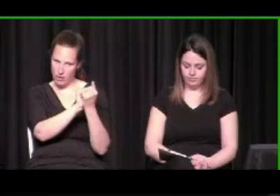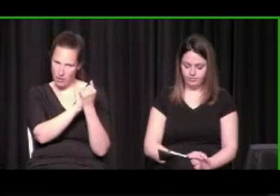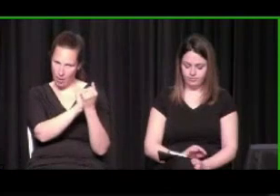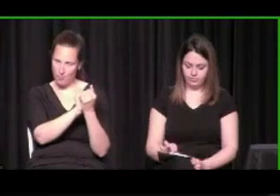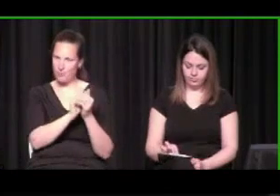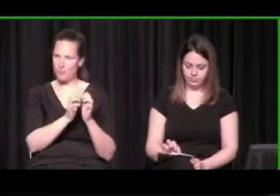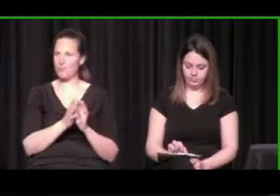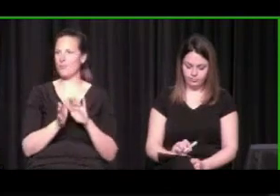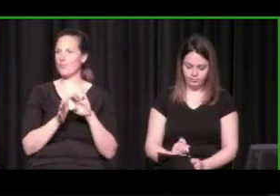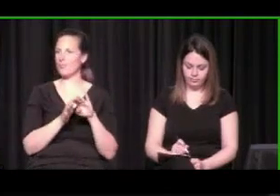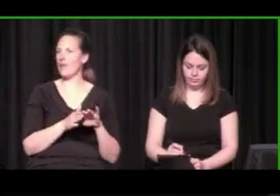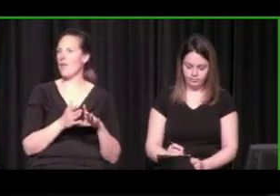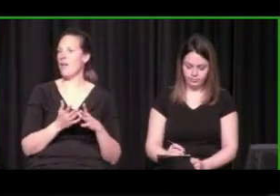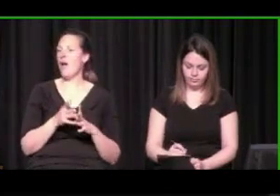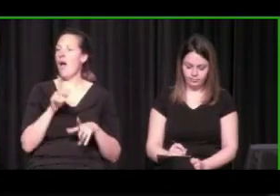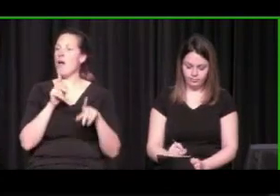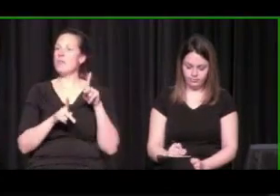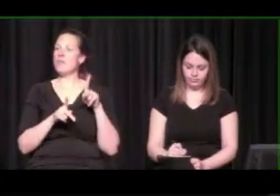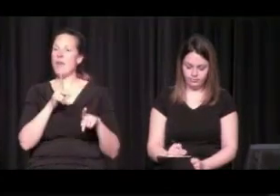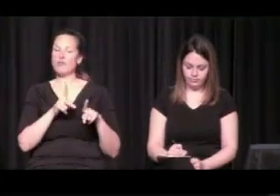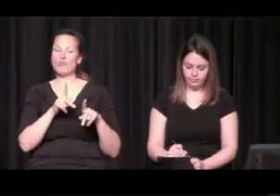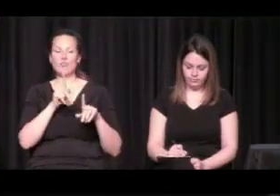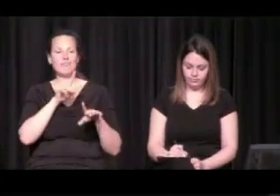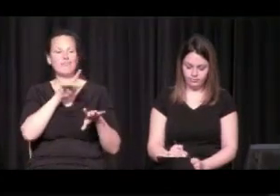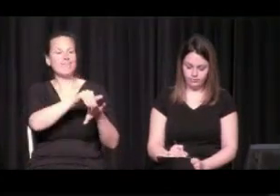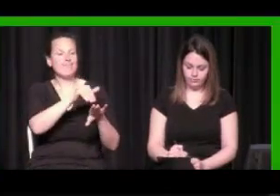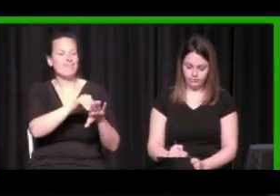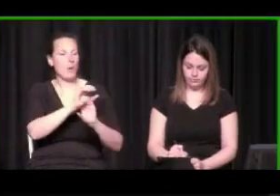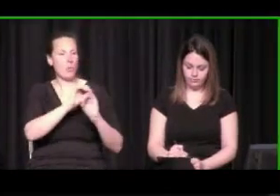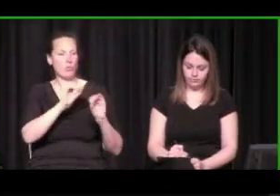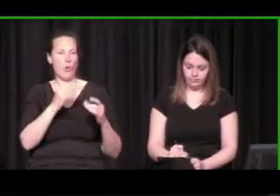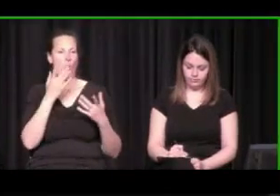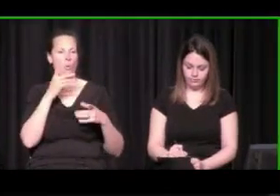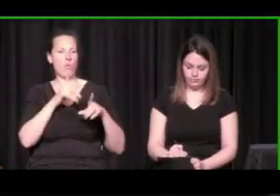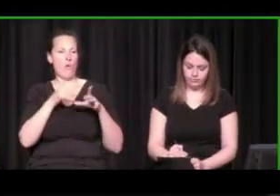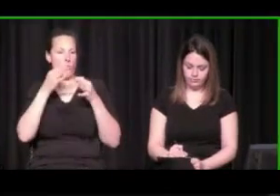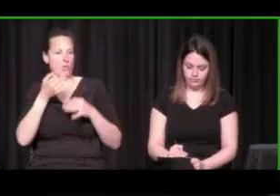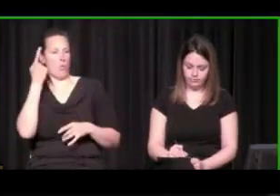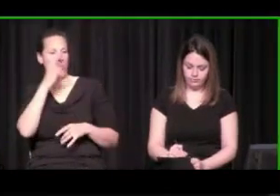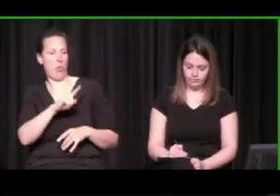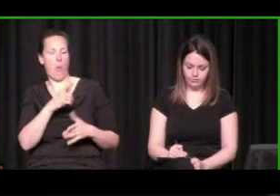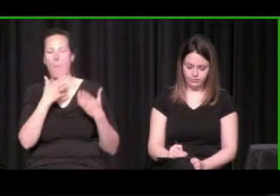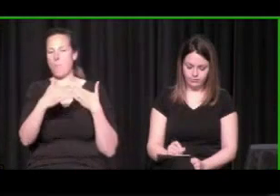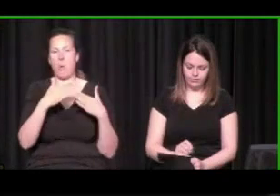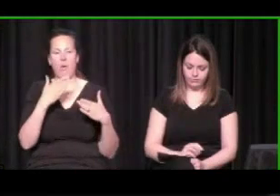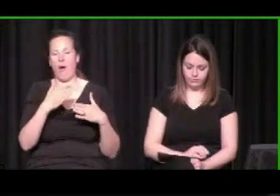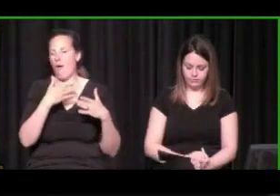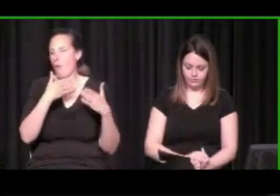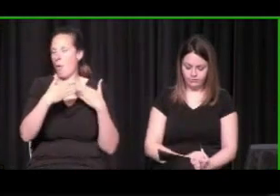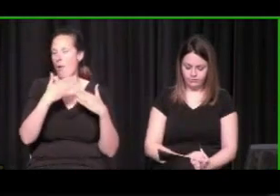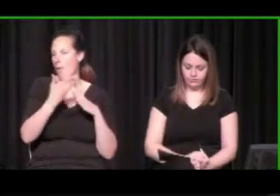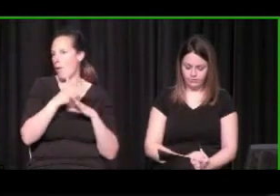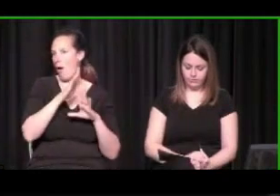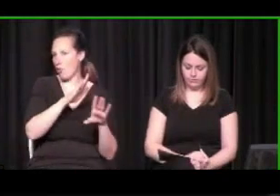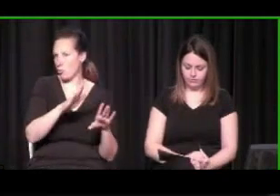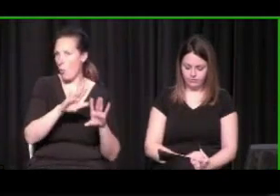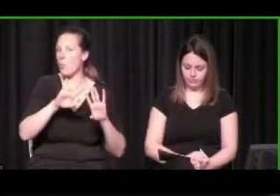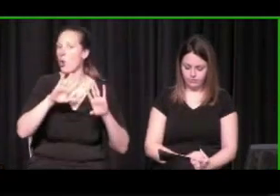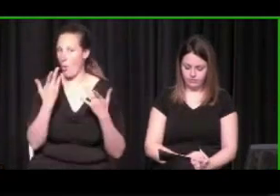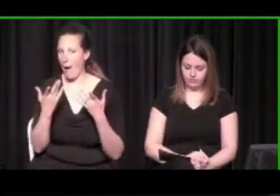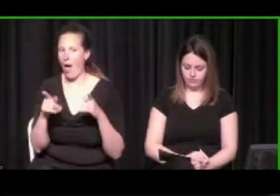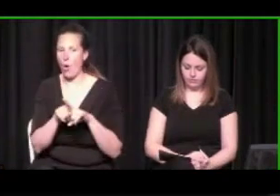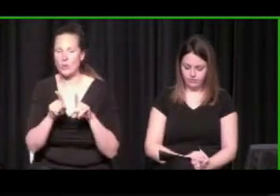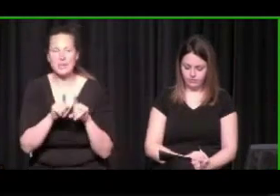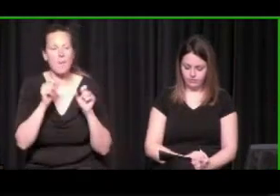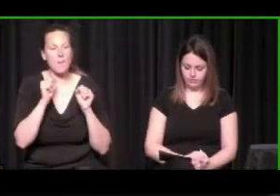ne sont parfois pas consultées, mais comment également ces milieux-là peuvent faire en sorte d'accroître la participation des personnes à la prise de